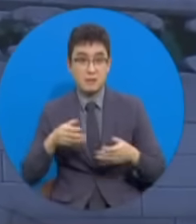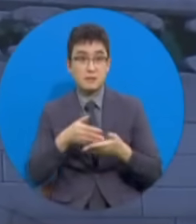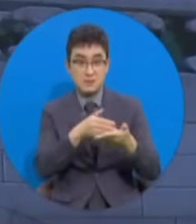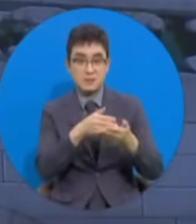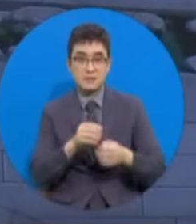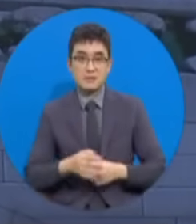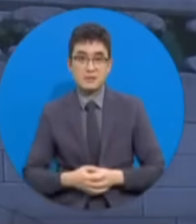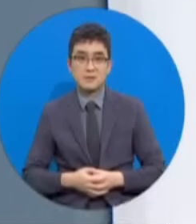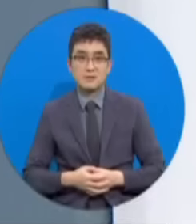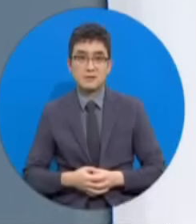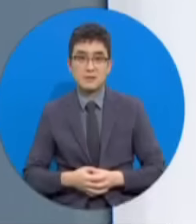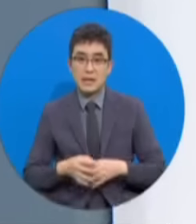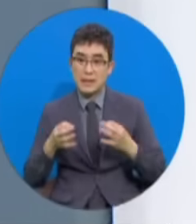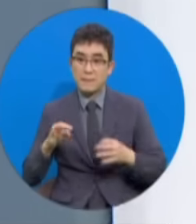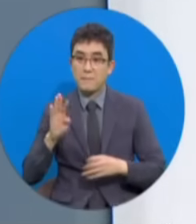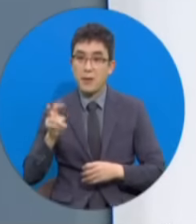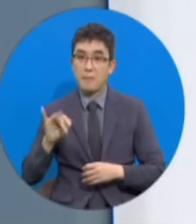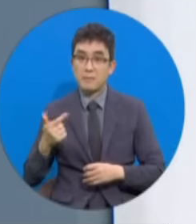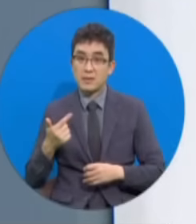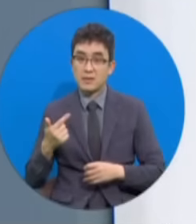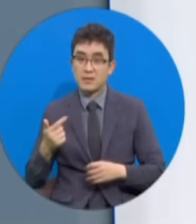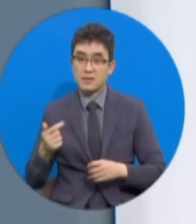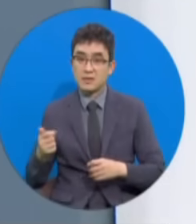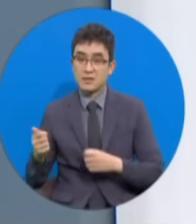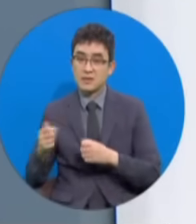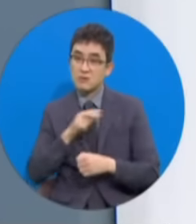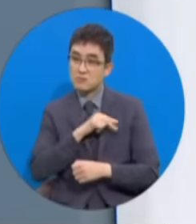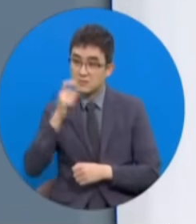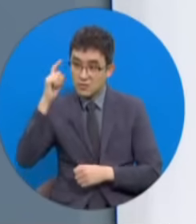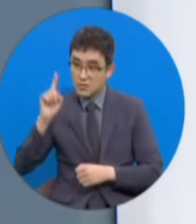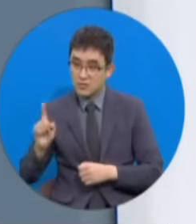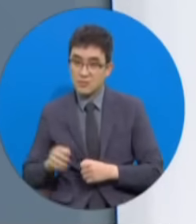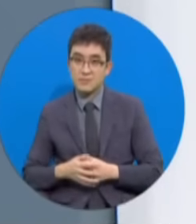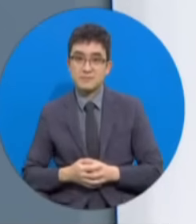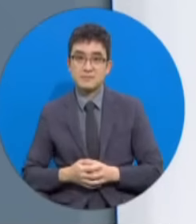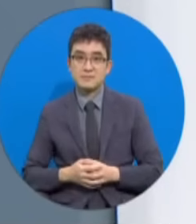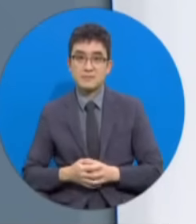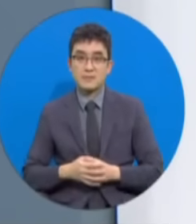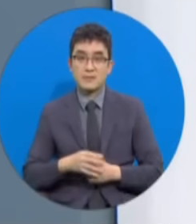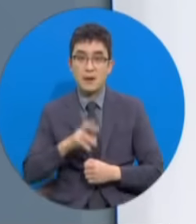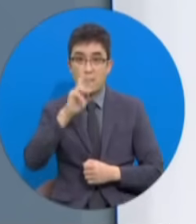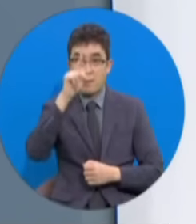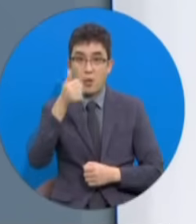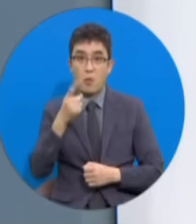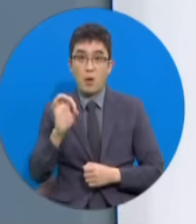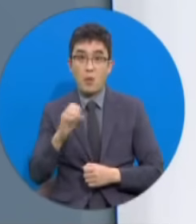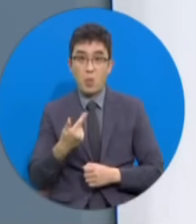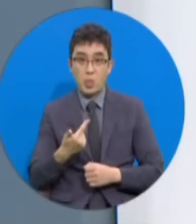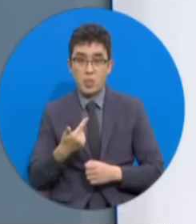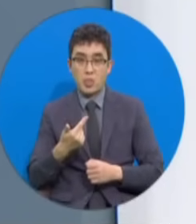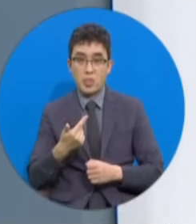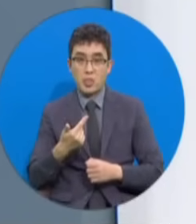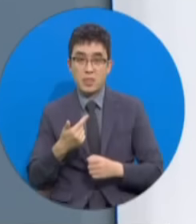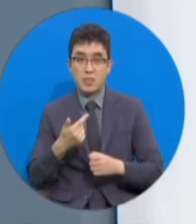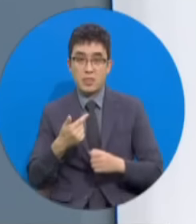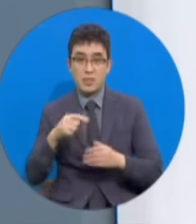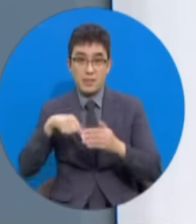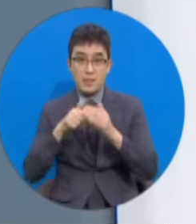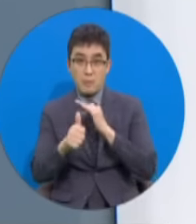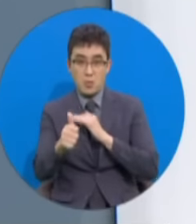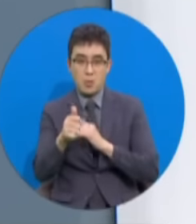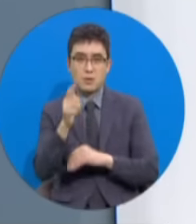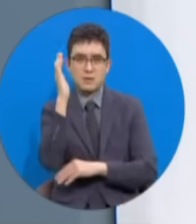저는 조금 전에 말했던 내용에 답이 있다고 생각하는데요. 박강원 원내대표가 직접 이 의총에서 의원들한테 읍소를 했습니다.